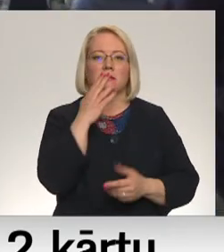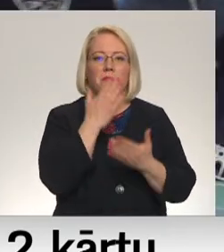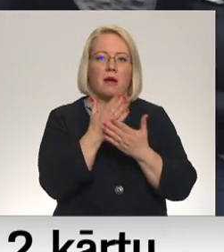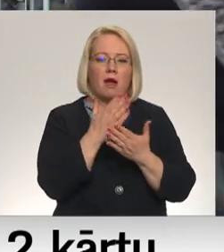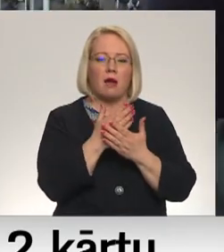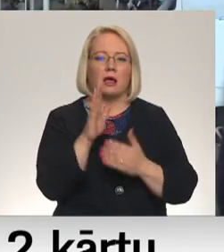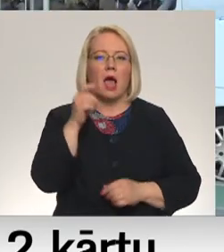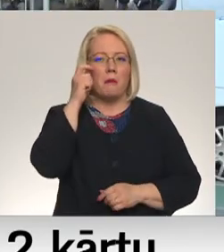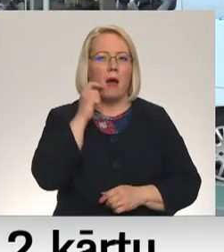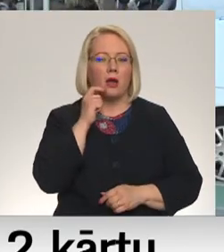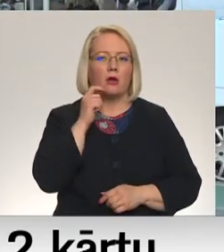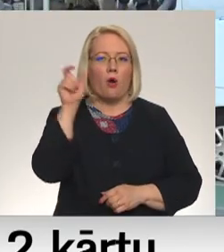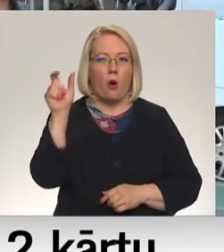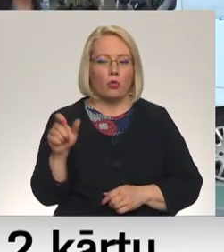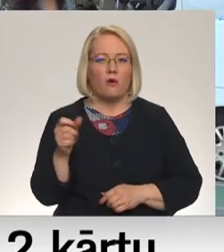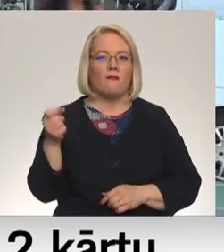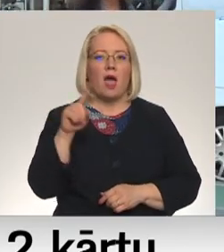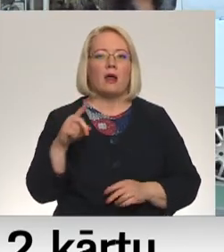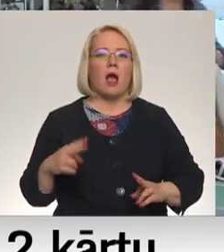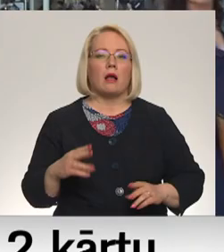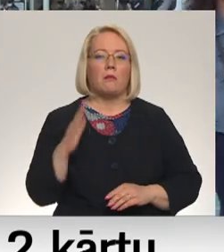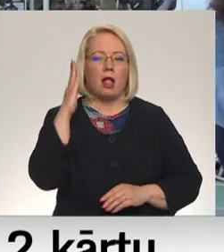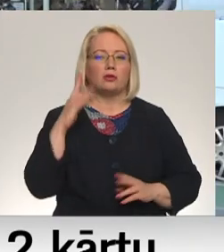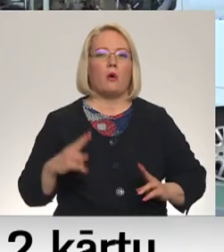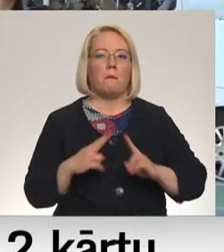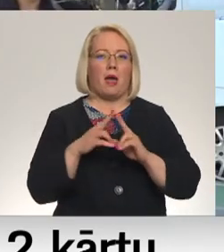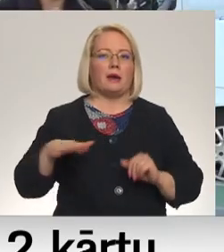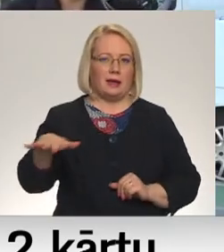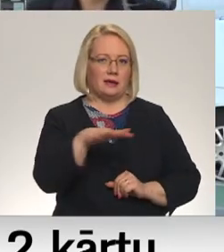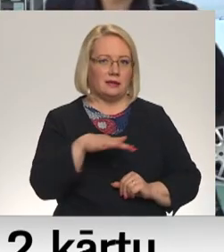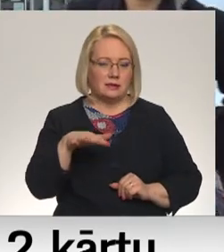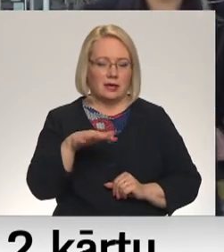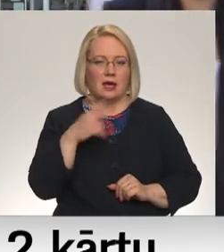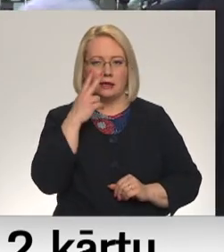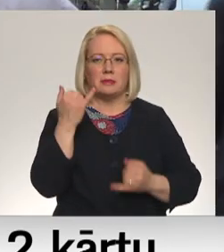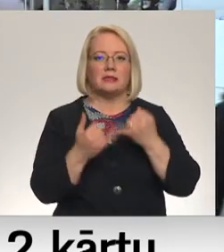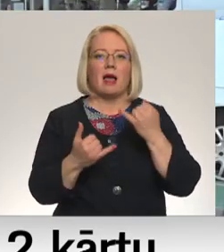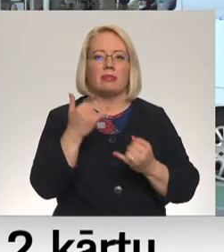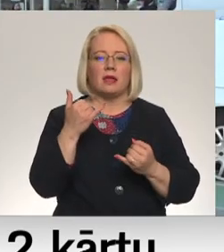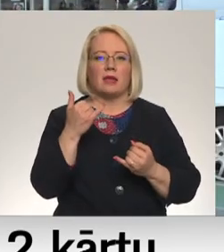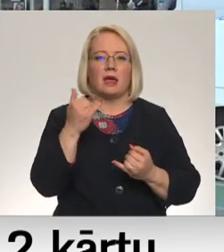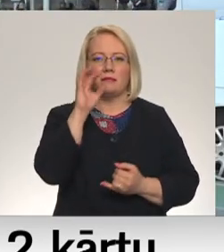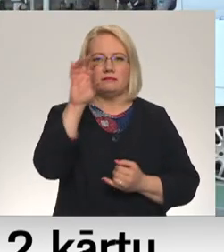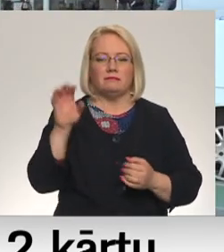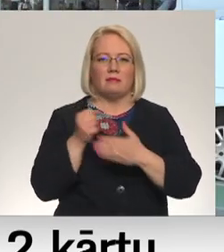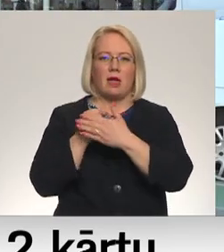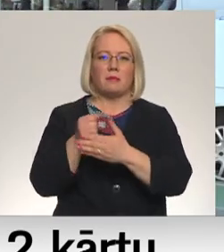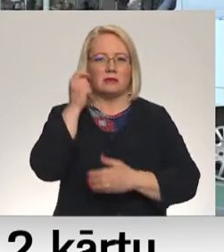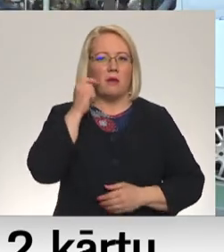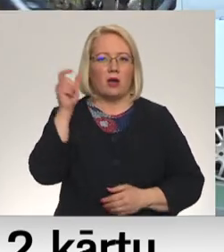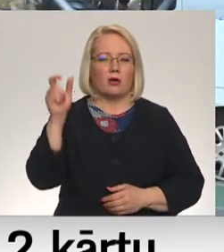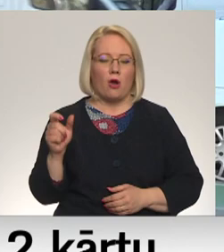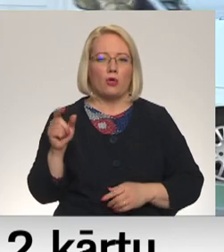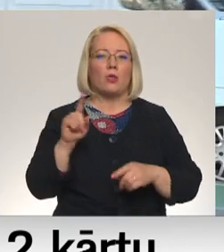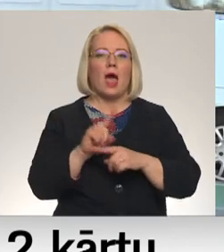par Macronu visvairāk ir balsojuši Parīzē. Mēs redzam šie dzeltenie punkti un arī Francijas